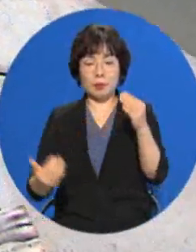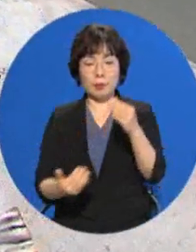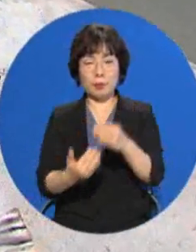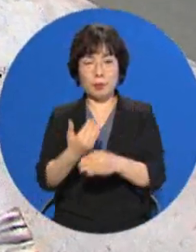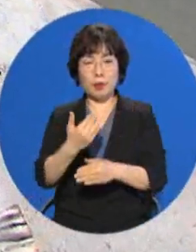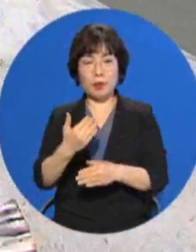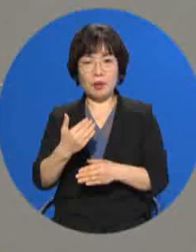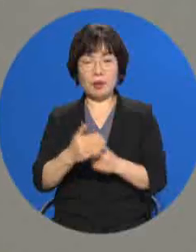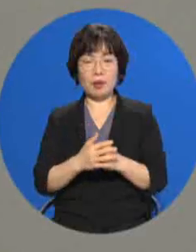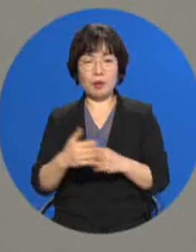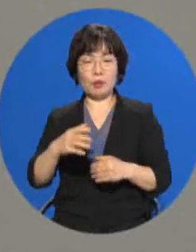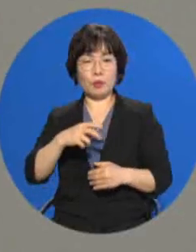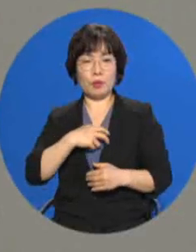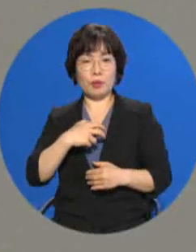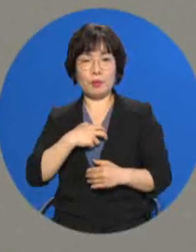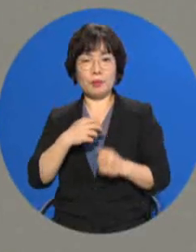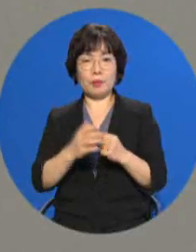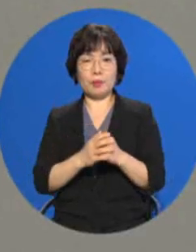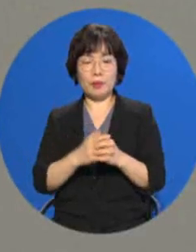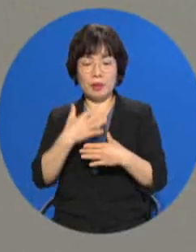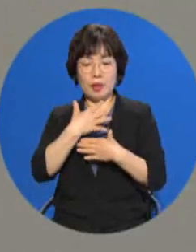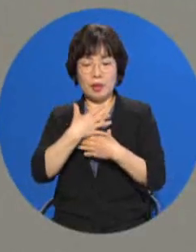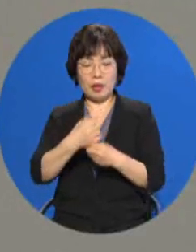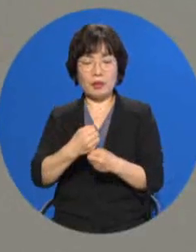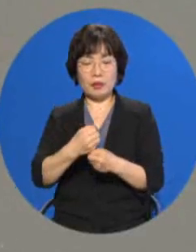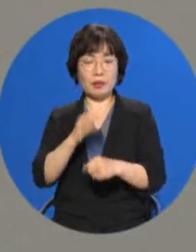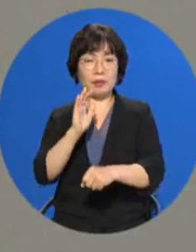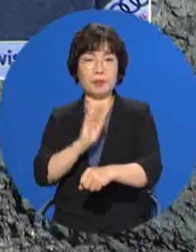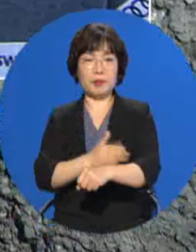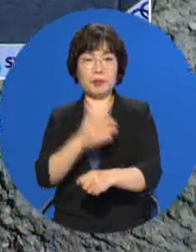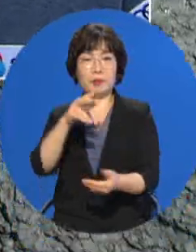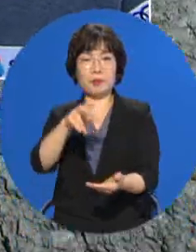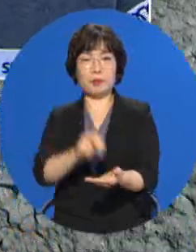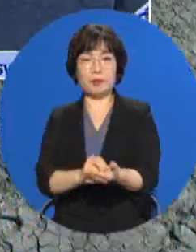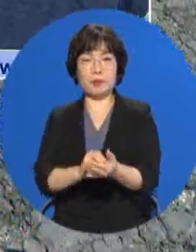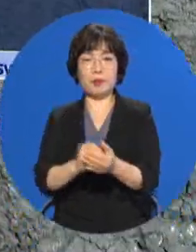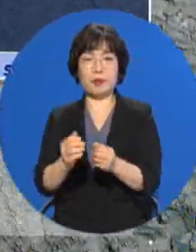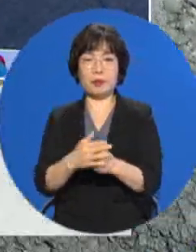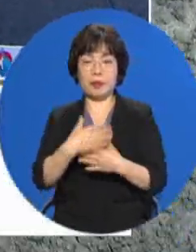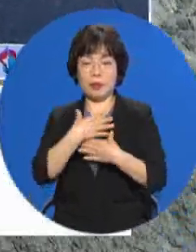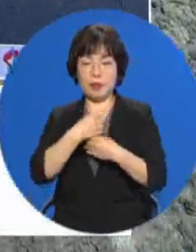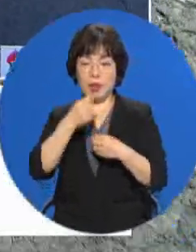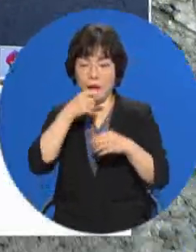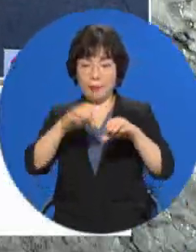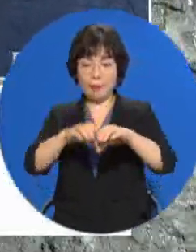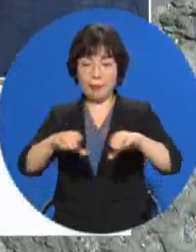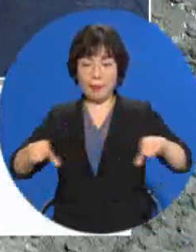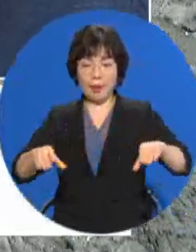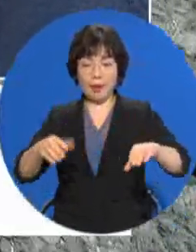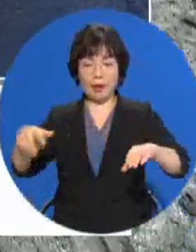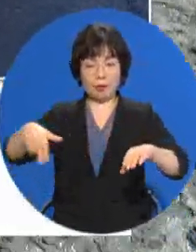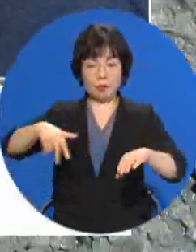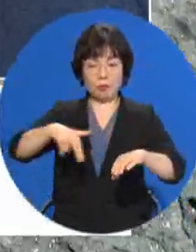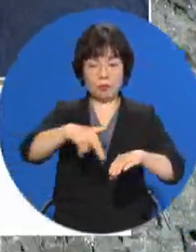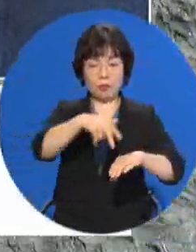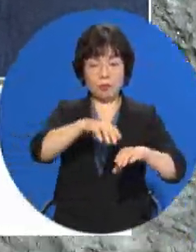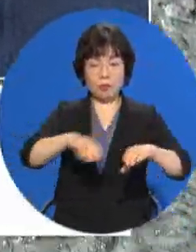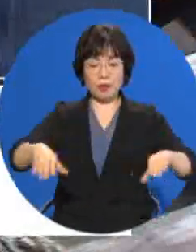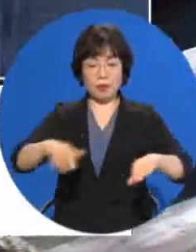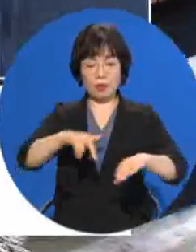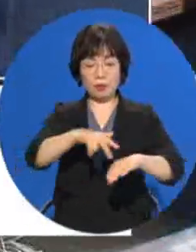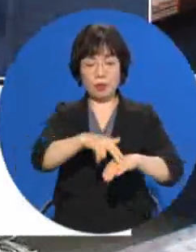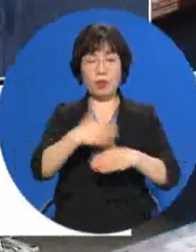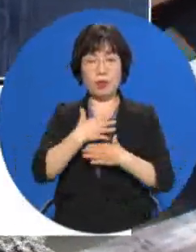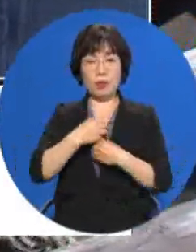사고였다며 형식적인 안전대책 탓이라고 분통을 터뜨립니다. 안전조치 했다고 PVC를 갖다 놨는데 안전조치라